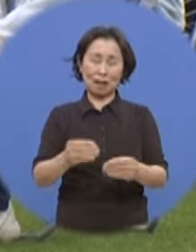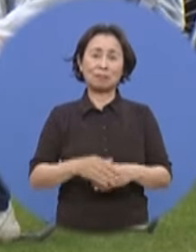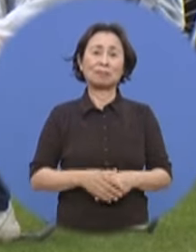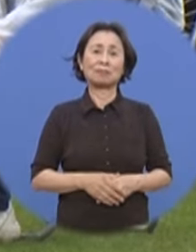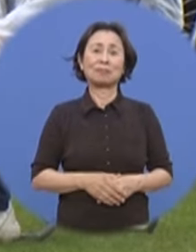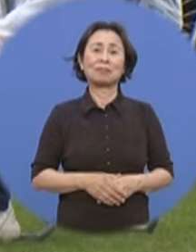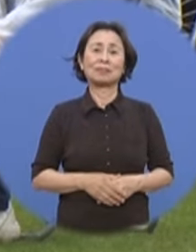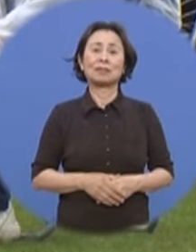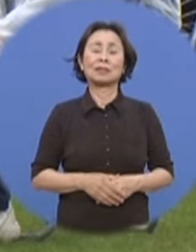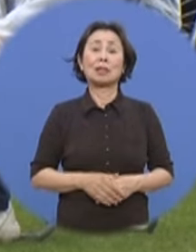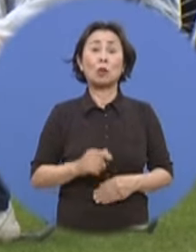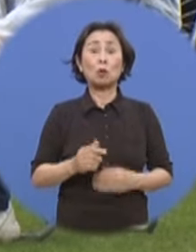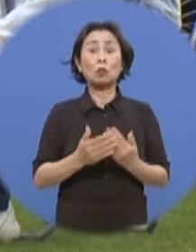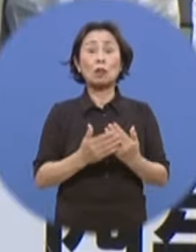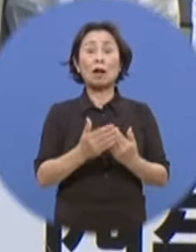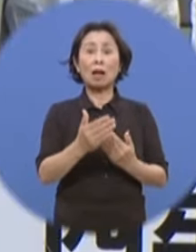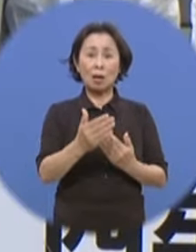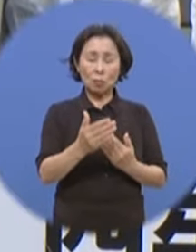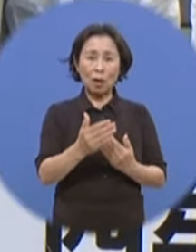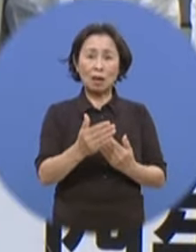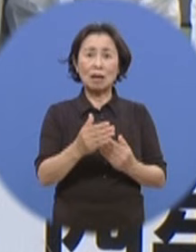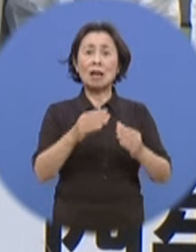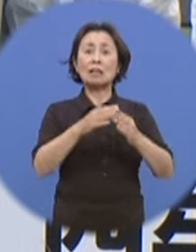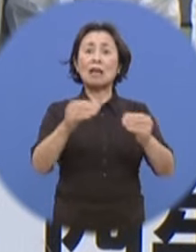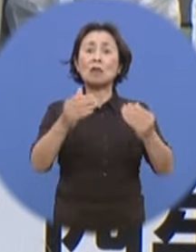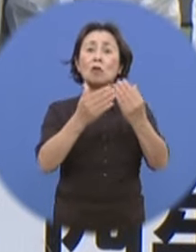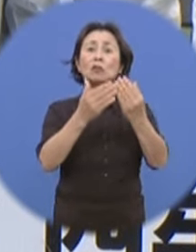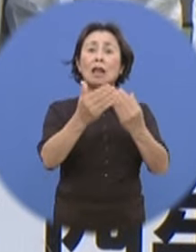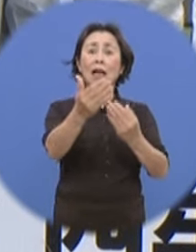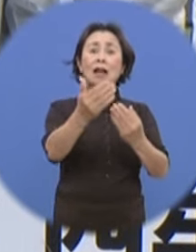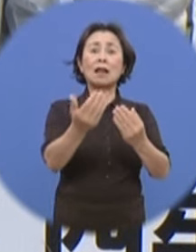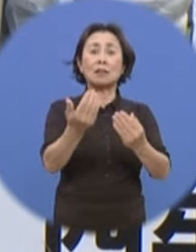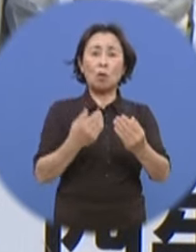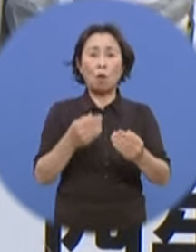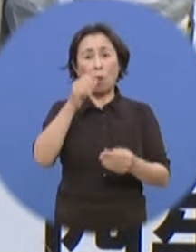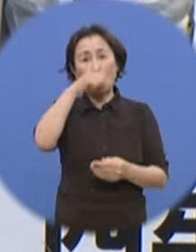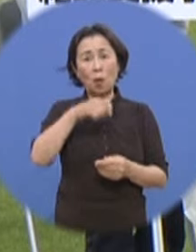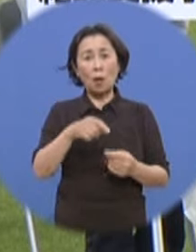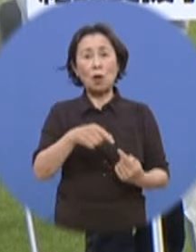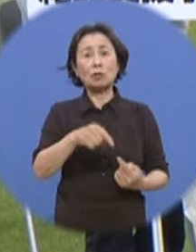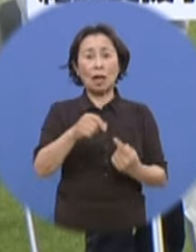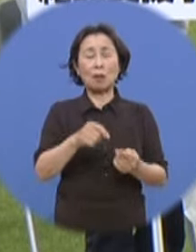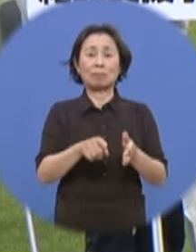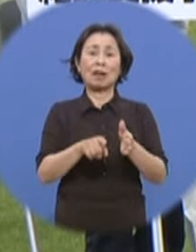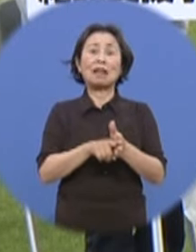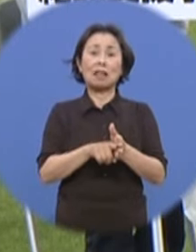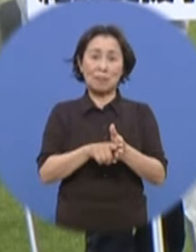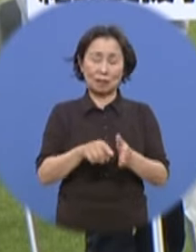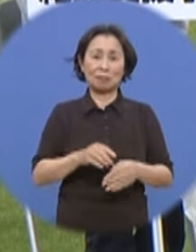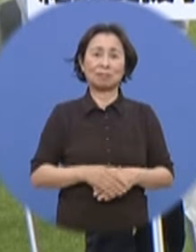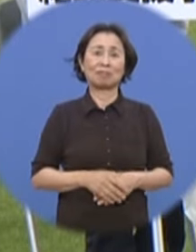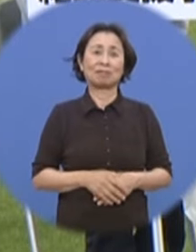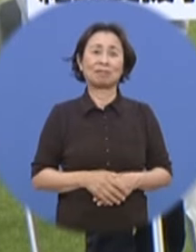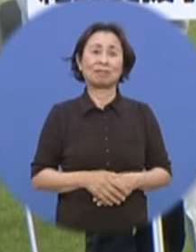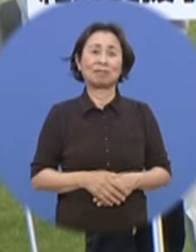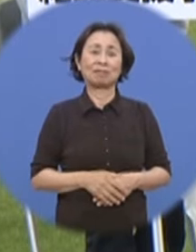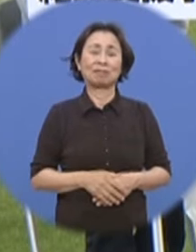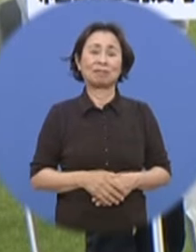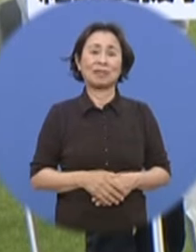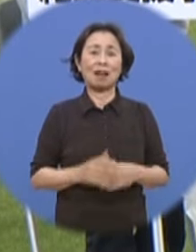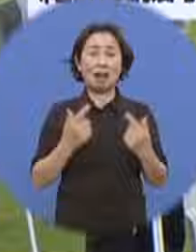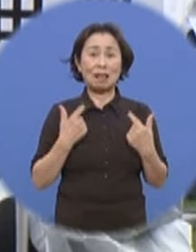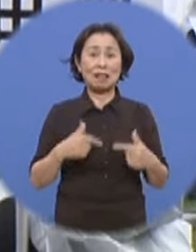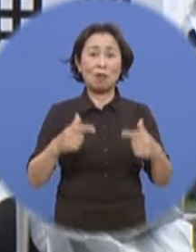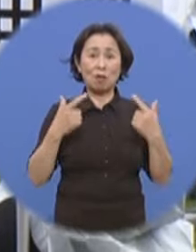この大会は全国大会の予選を兼ねています今日も日頃